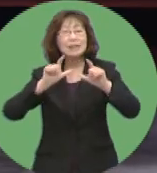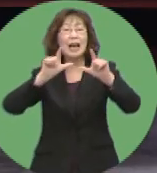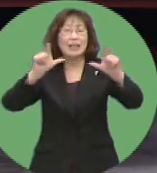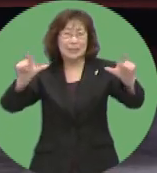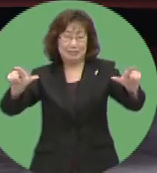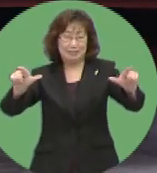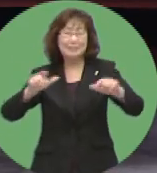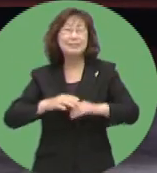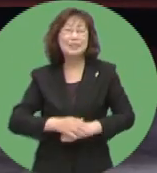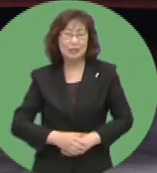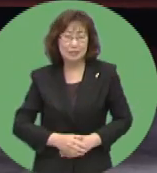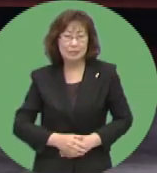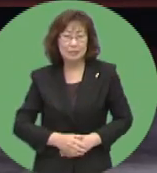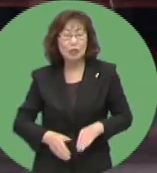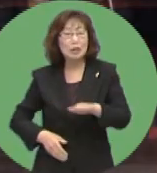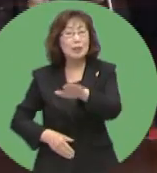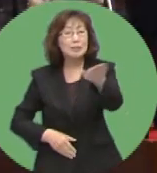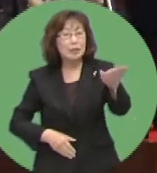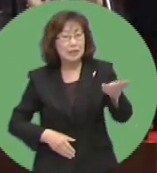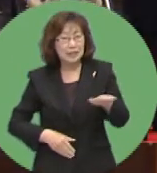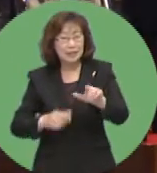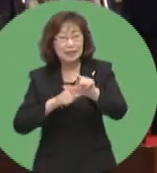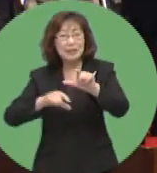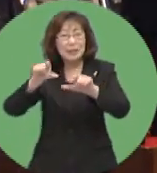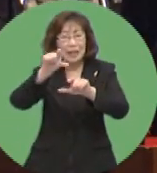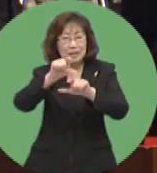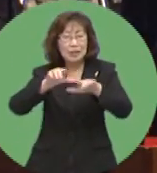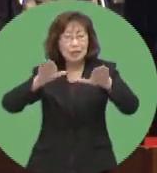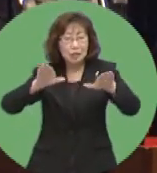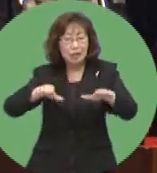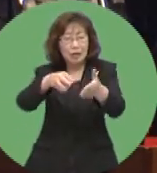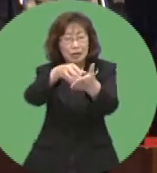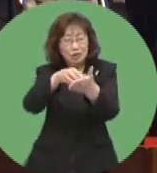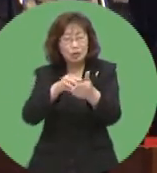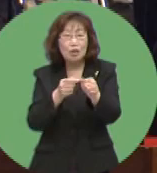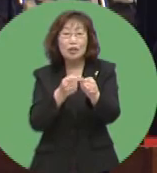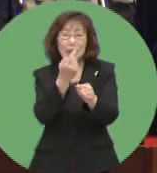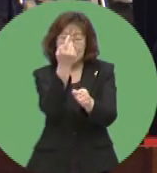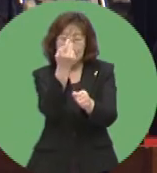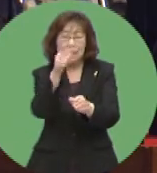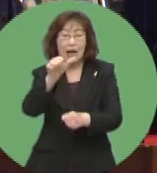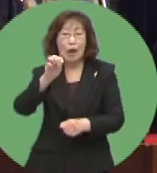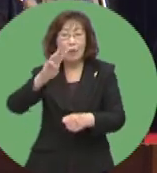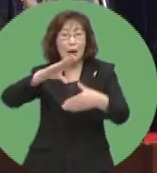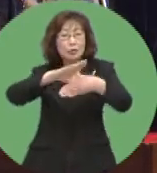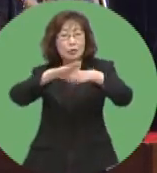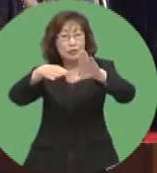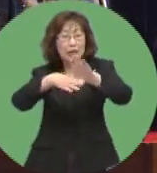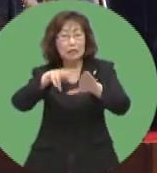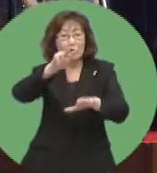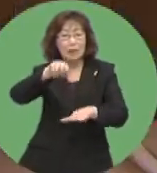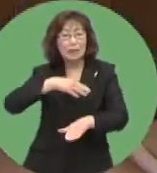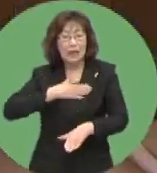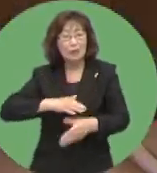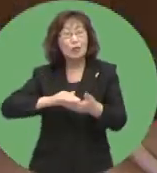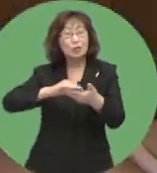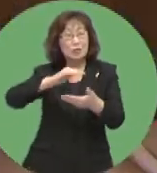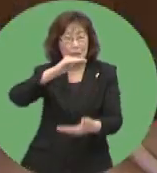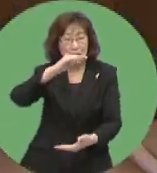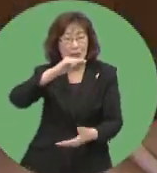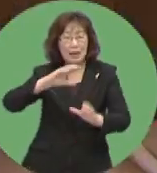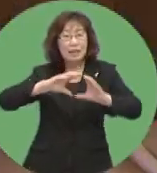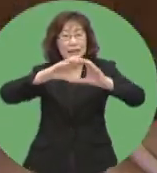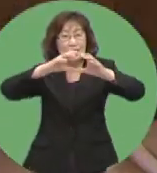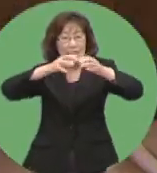こうした皆様方にさらに今回のご受賞を契機として阿波文化の理解を深めていただくとともに世界中